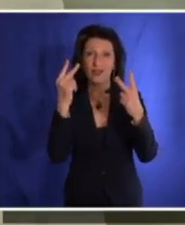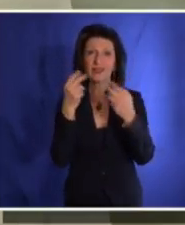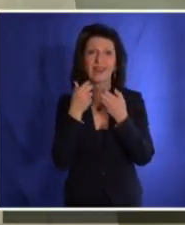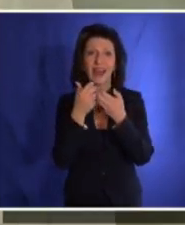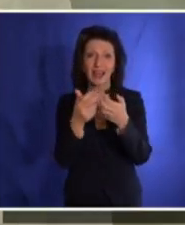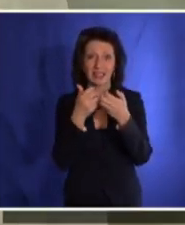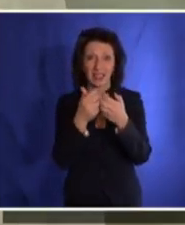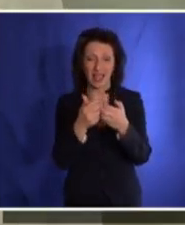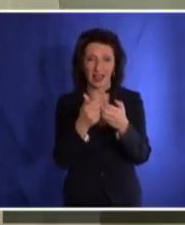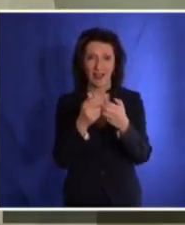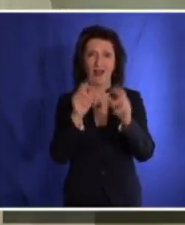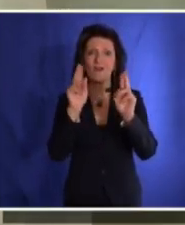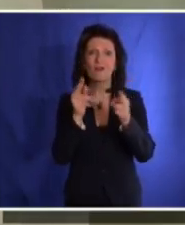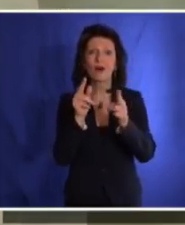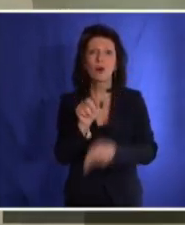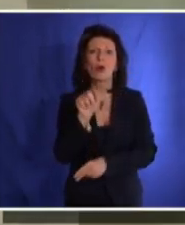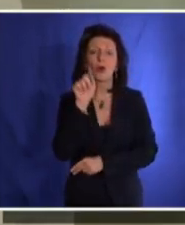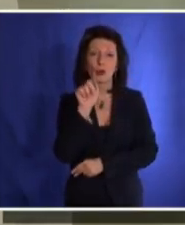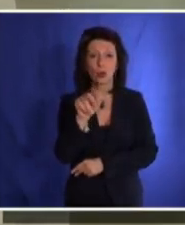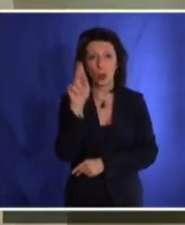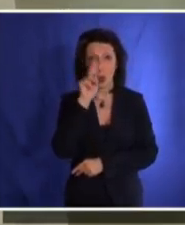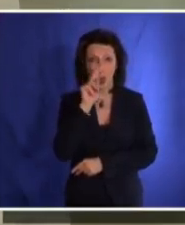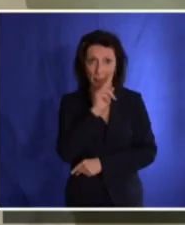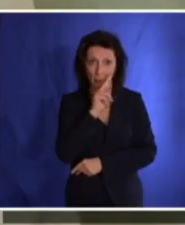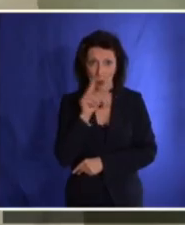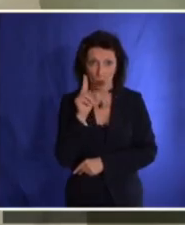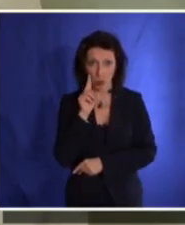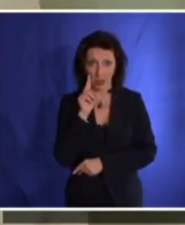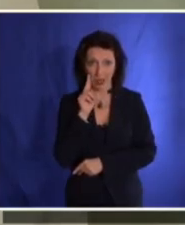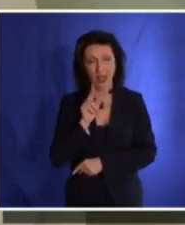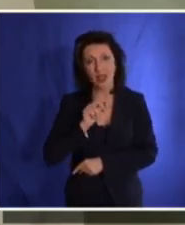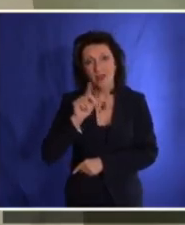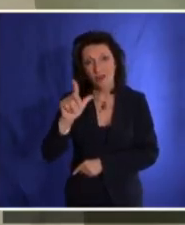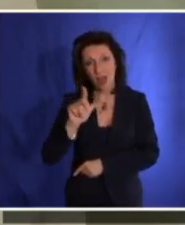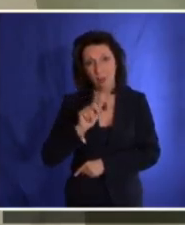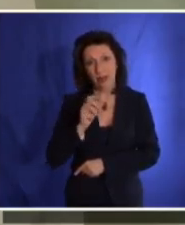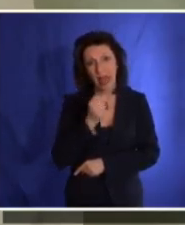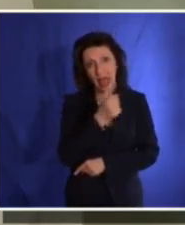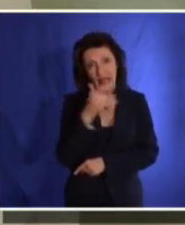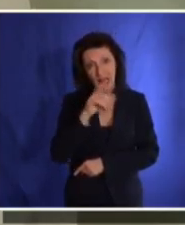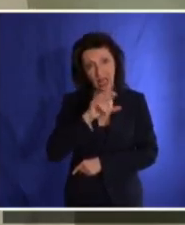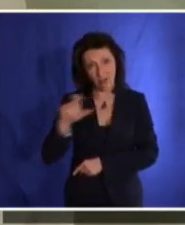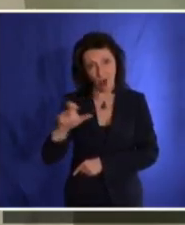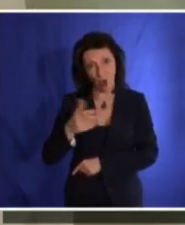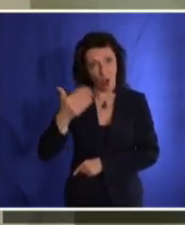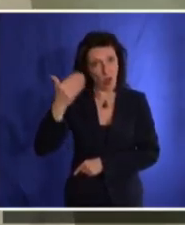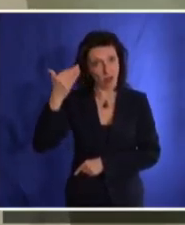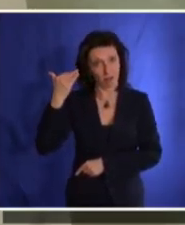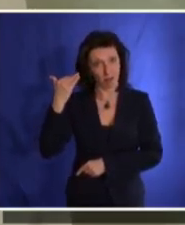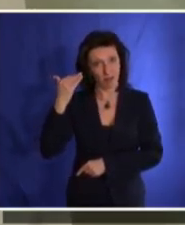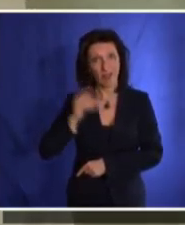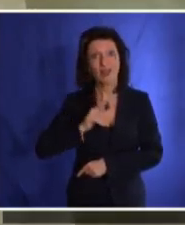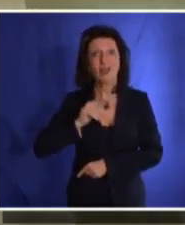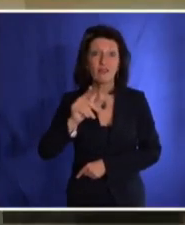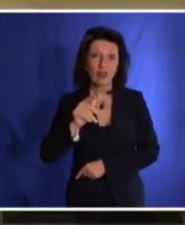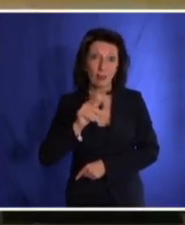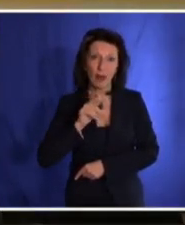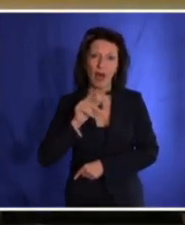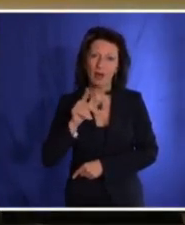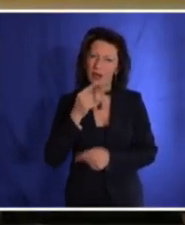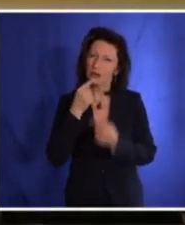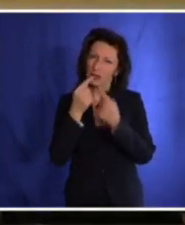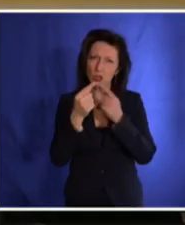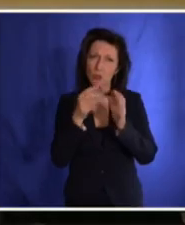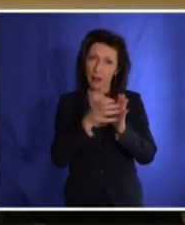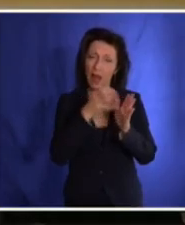zu erzählen, weil du, liebe Mutti, mit mir vor einigen Wochen ein langes